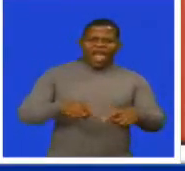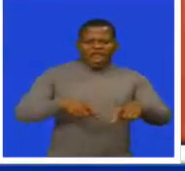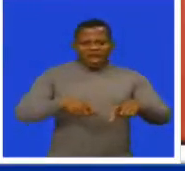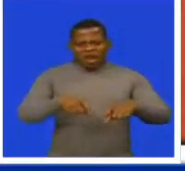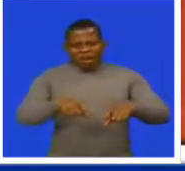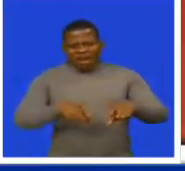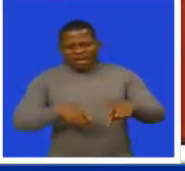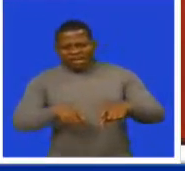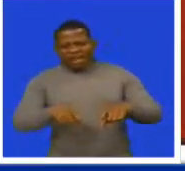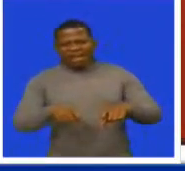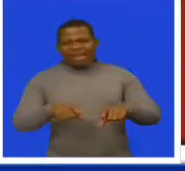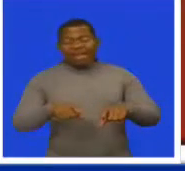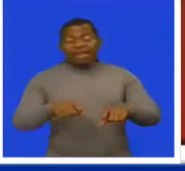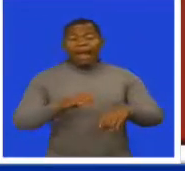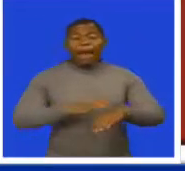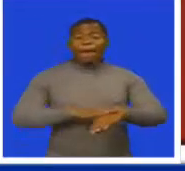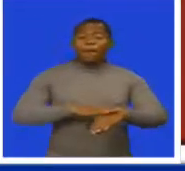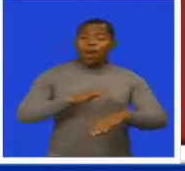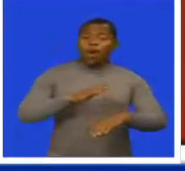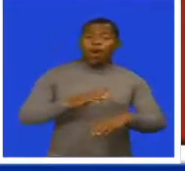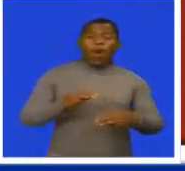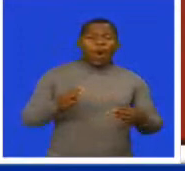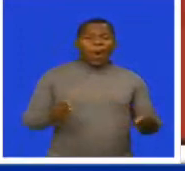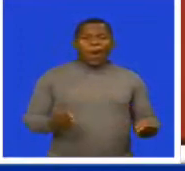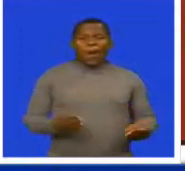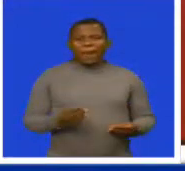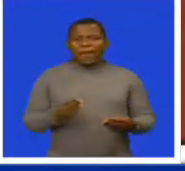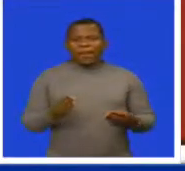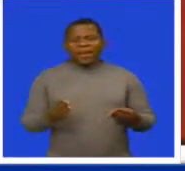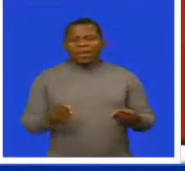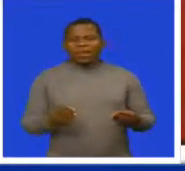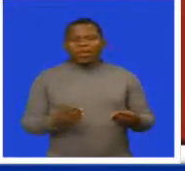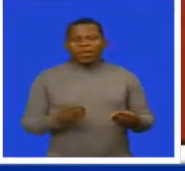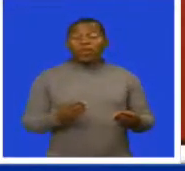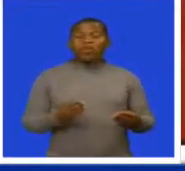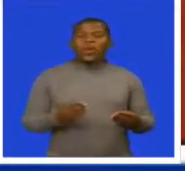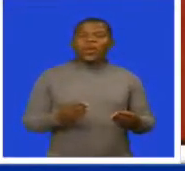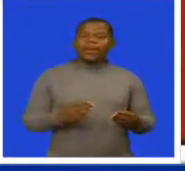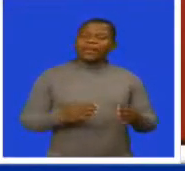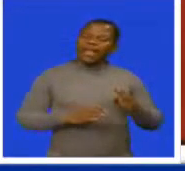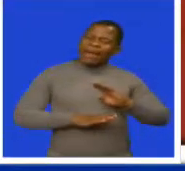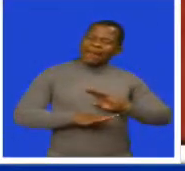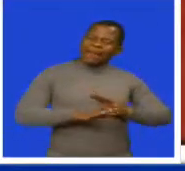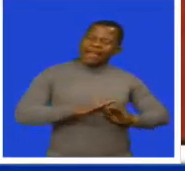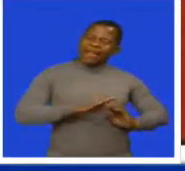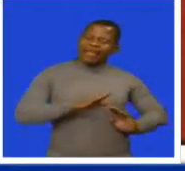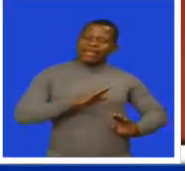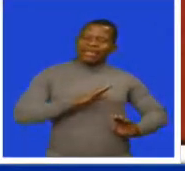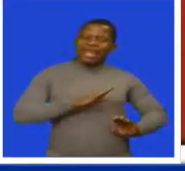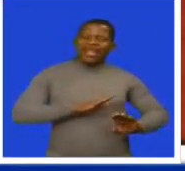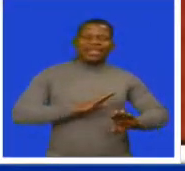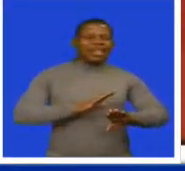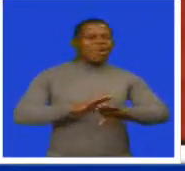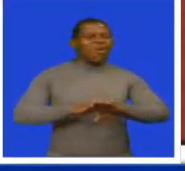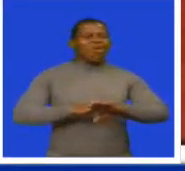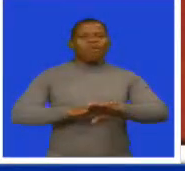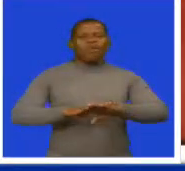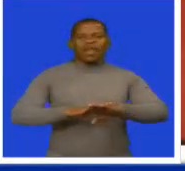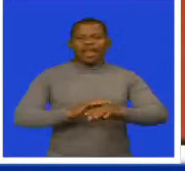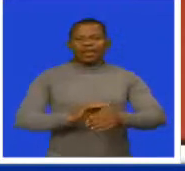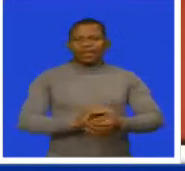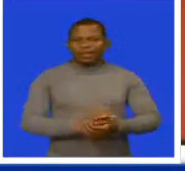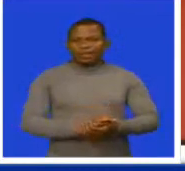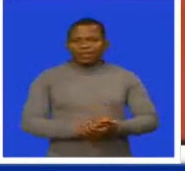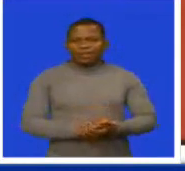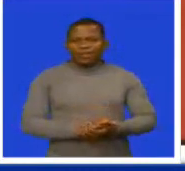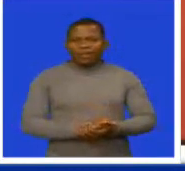emotions kakhulu, so singabakhuthada nje badlali bethu ukuthi nakune competition vele ama emotions abakhona,